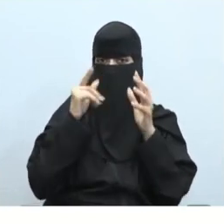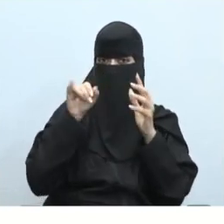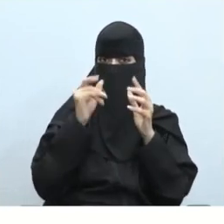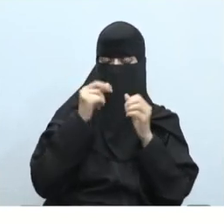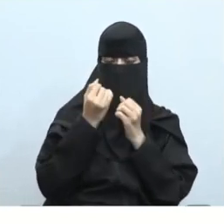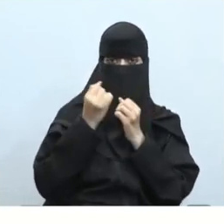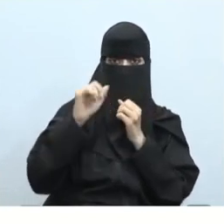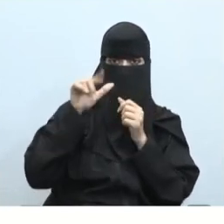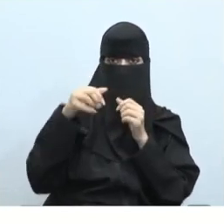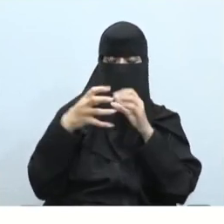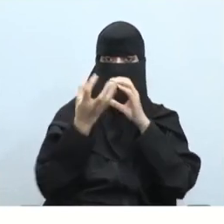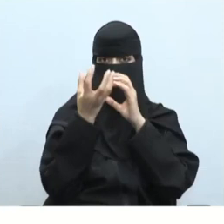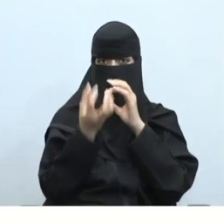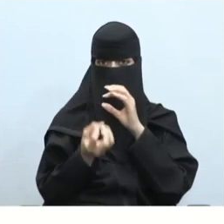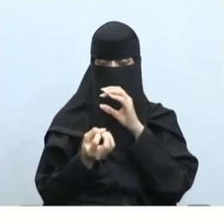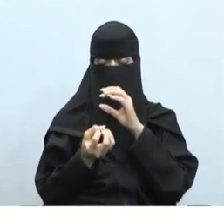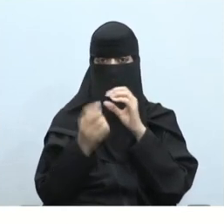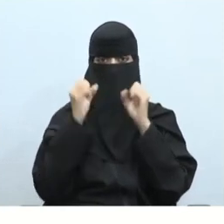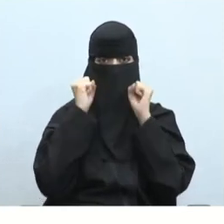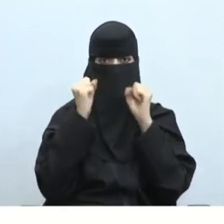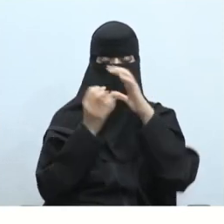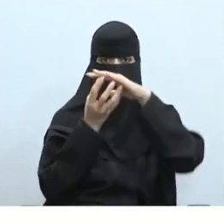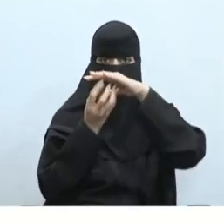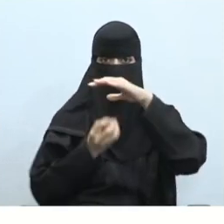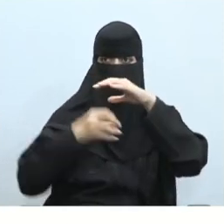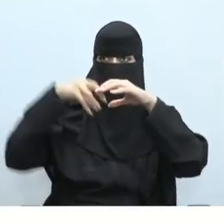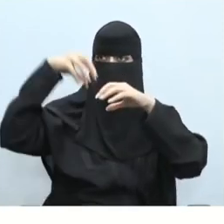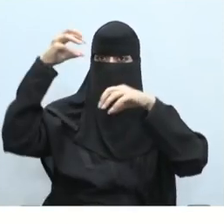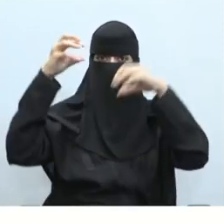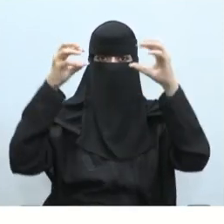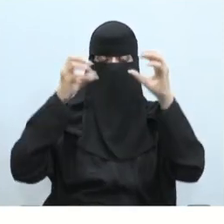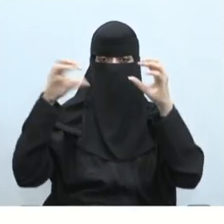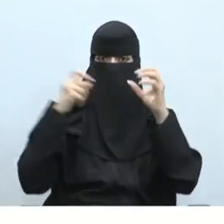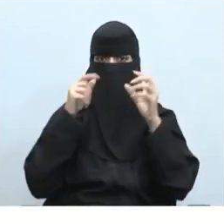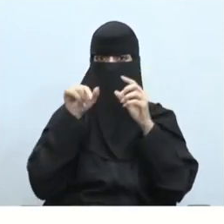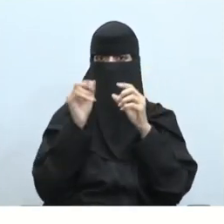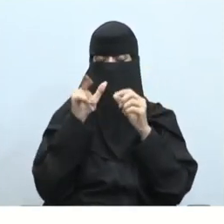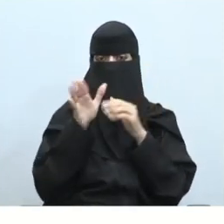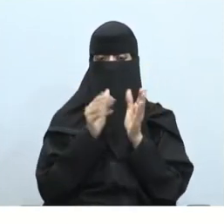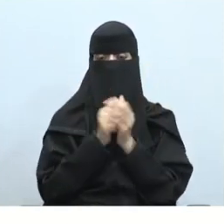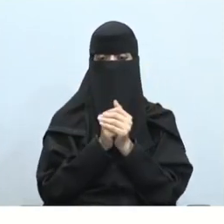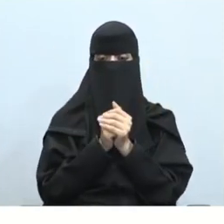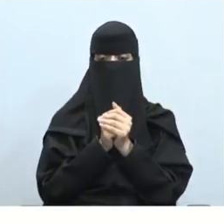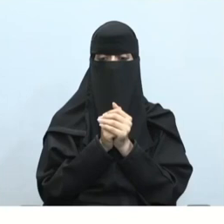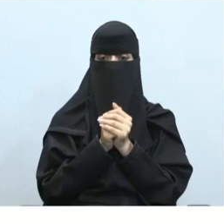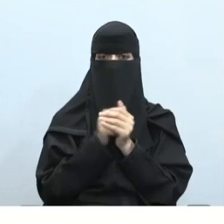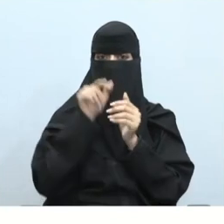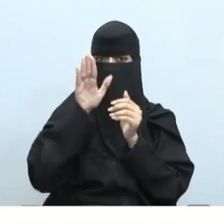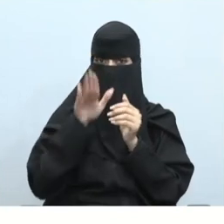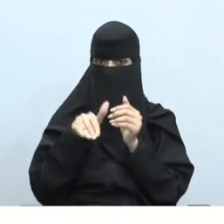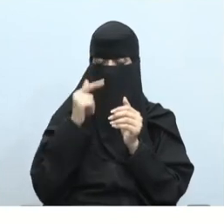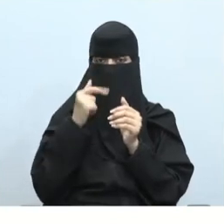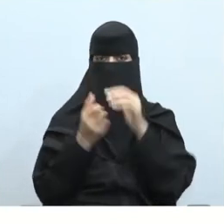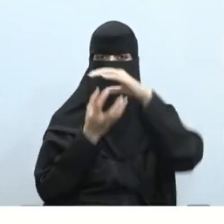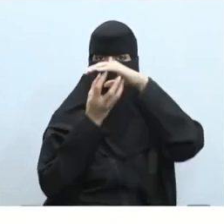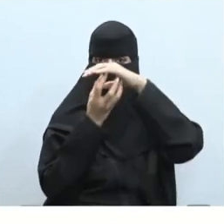الطرد وهي قوه الجاذبيه لعملت الى تطاير اجزاء كبيره من الارض اذا وجود الجاذبيه